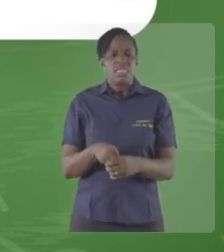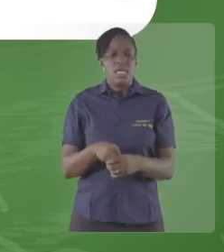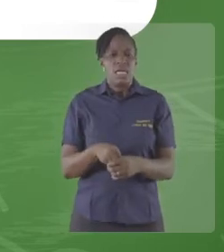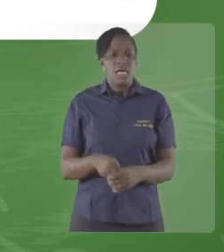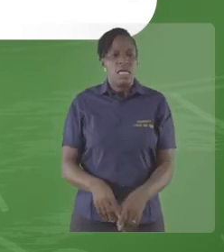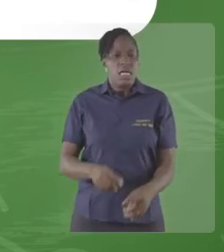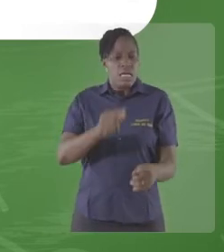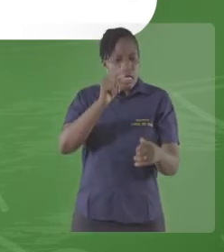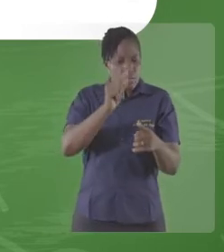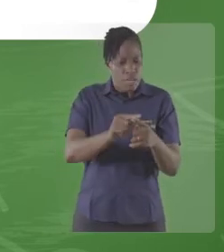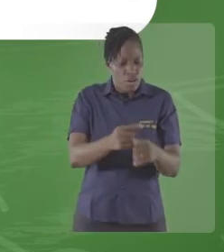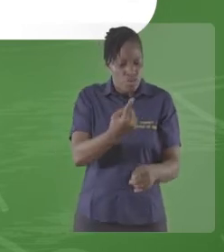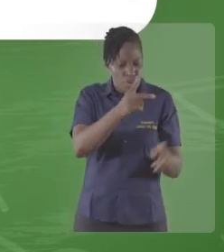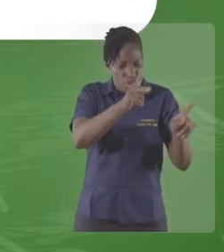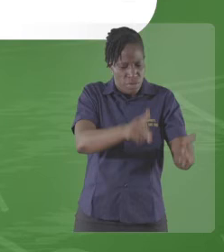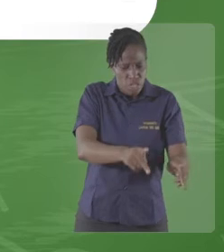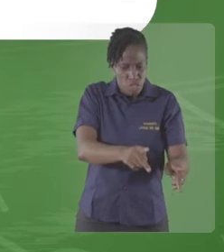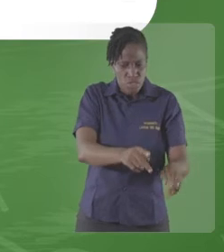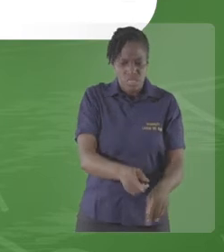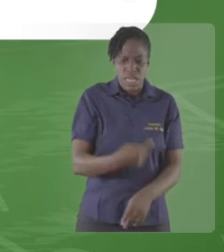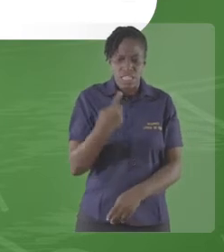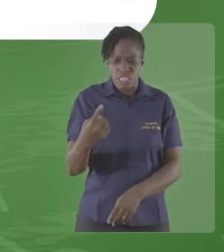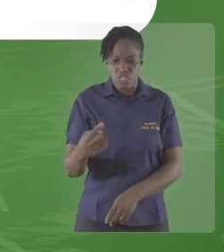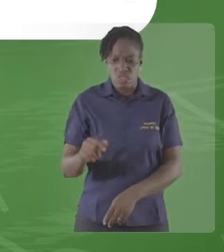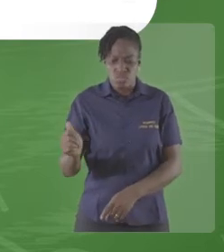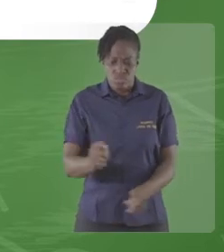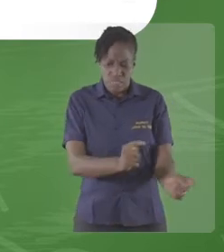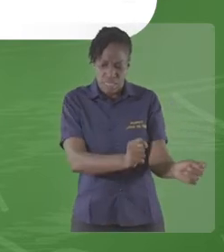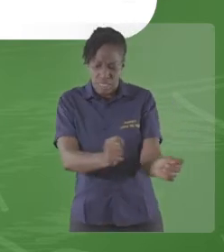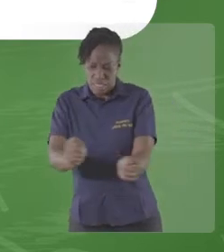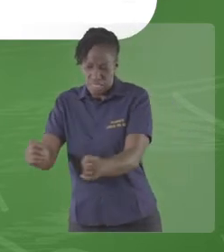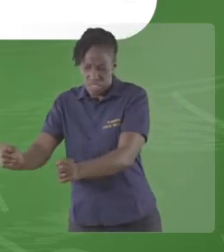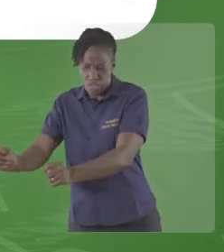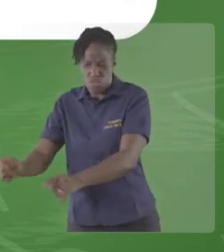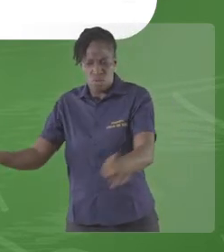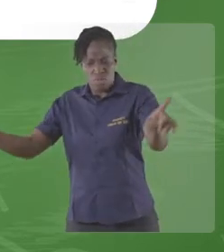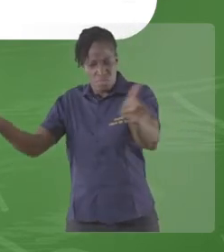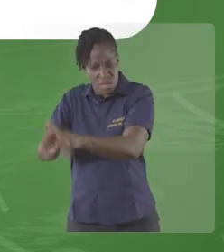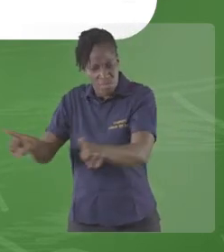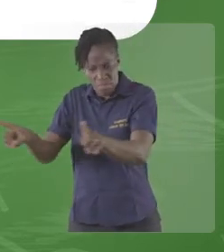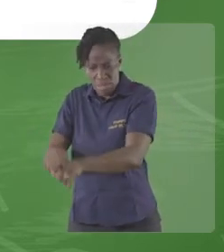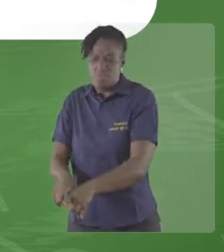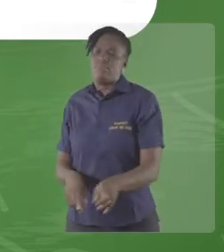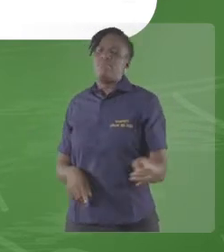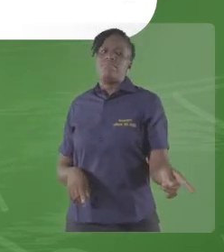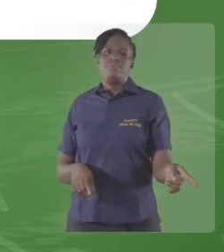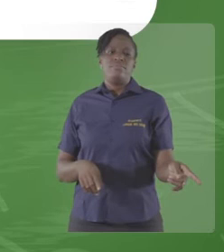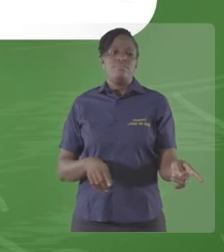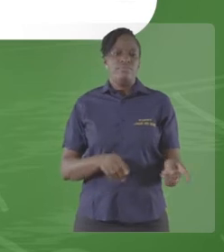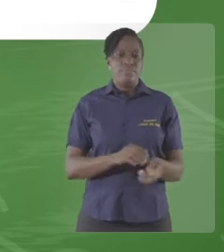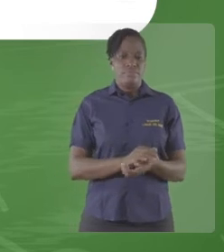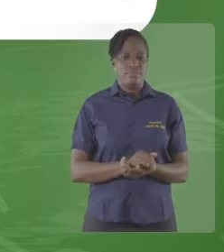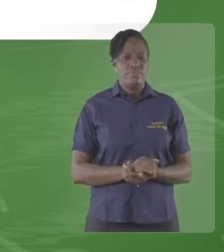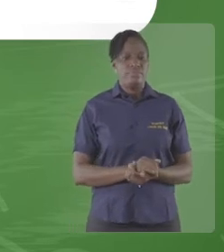lequel les paroles de quelqu'un sont rapportées telles qu'elles ont été prononcées par le locuteur.